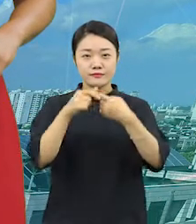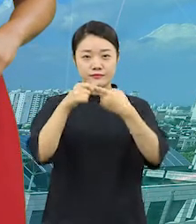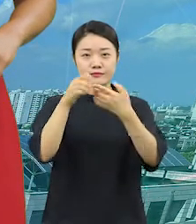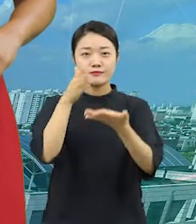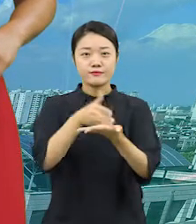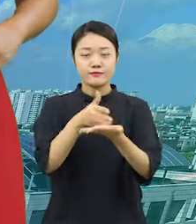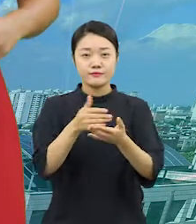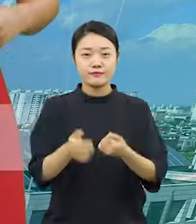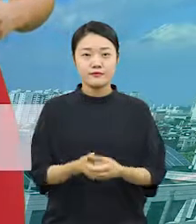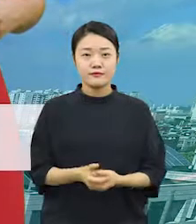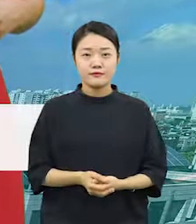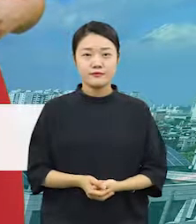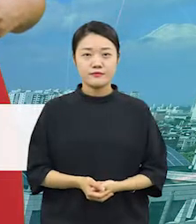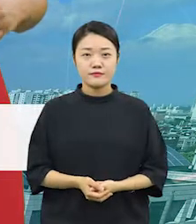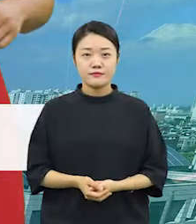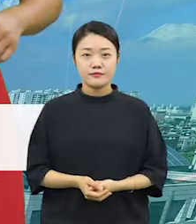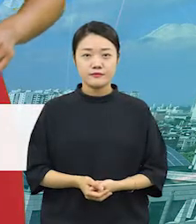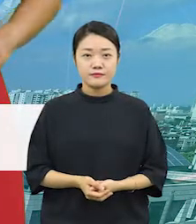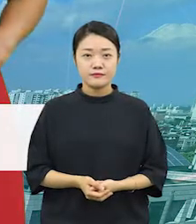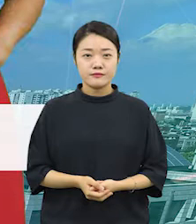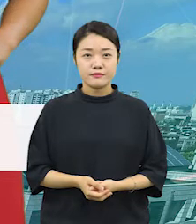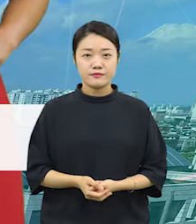번째 소식입니다.